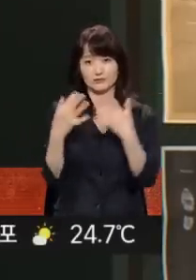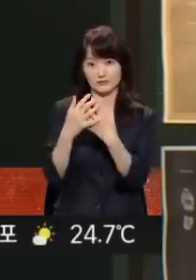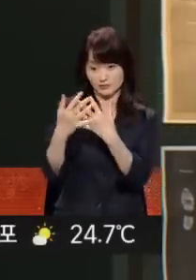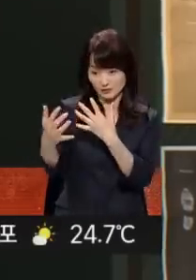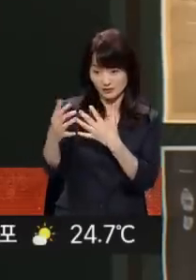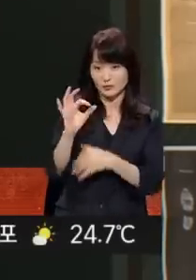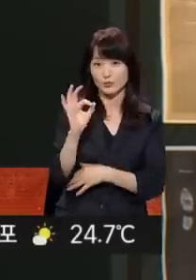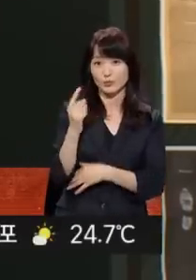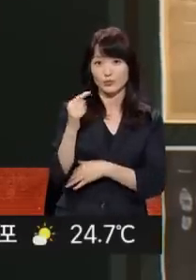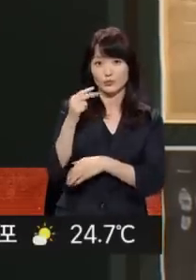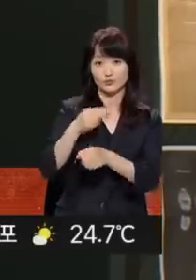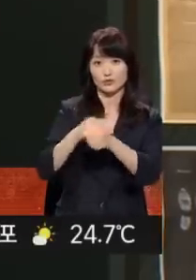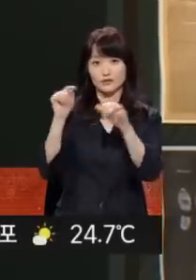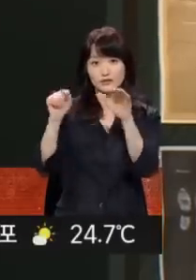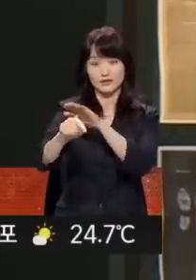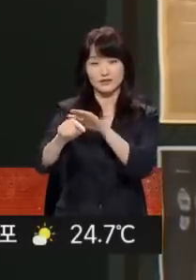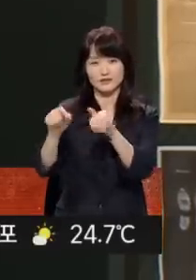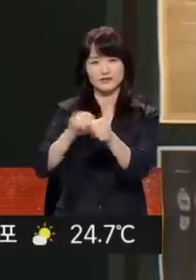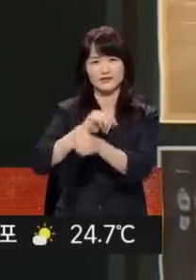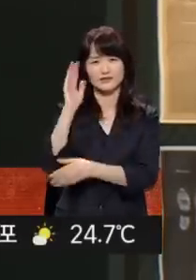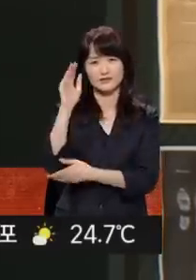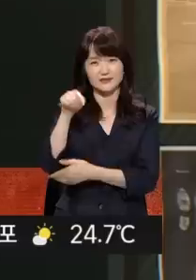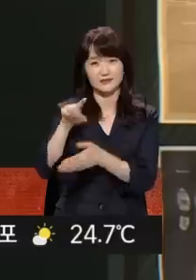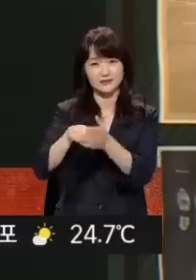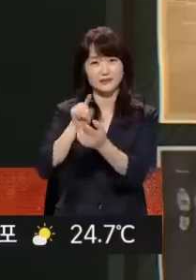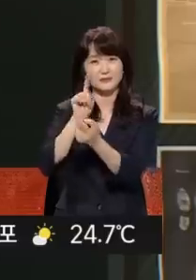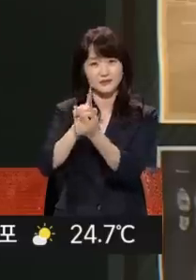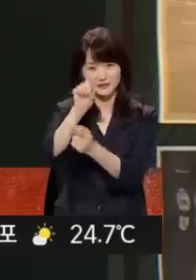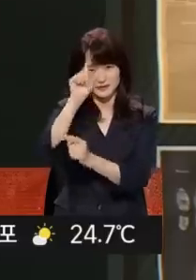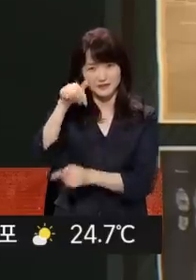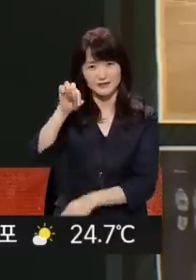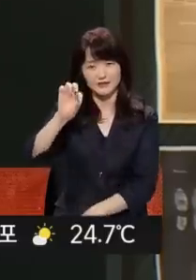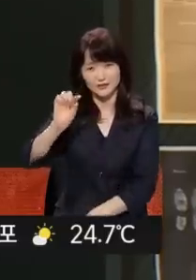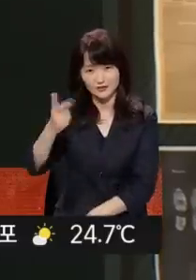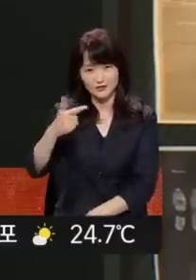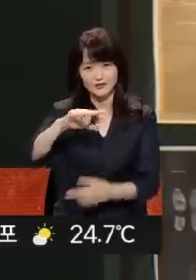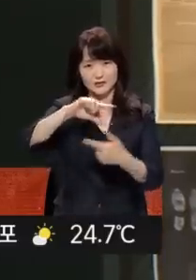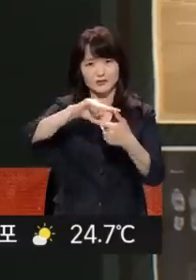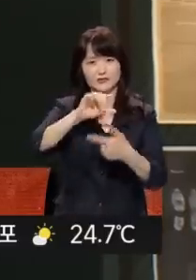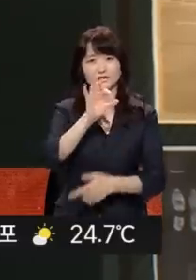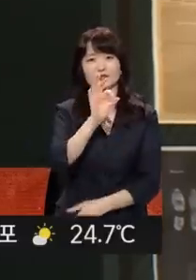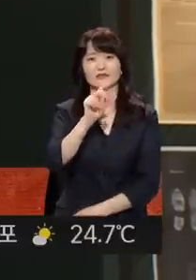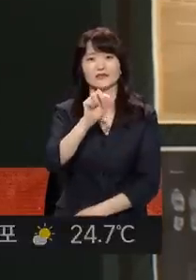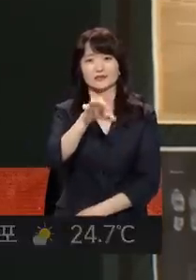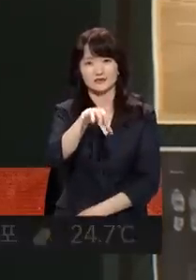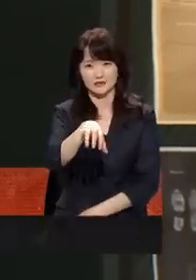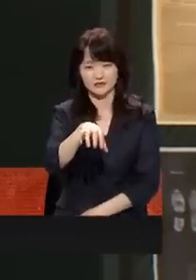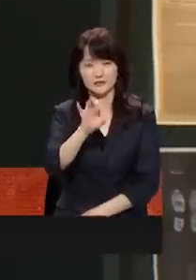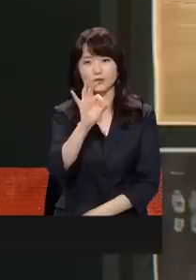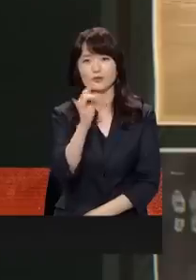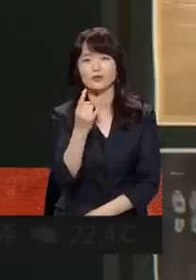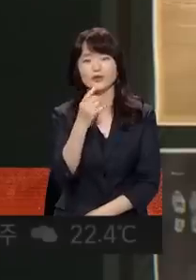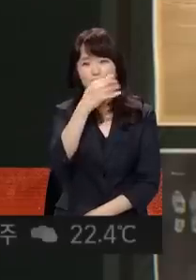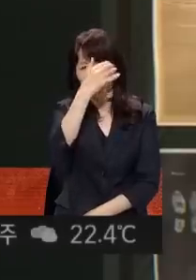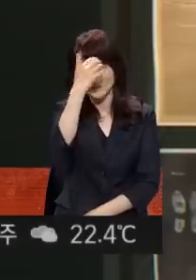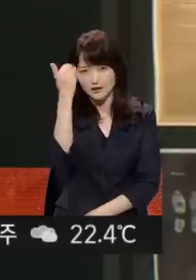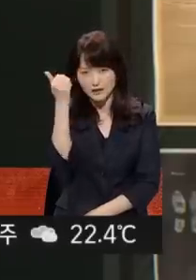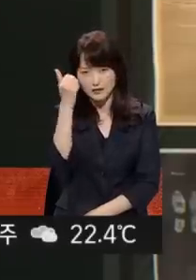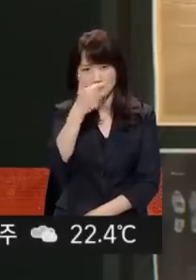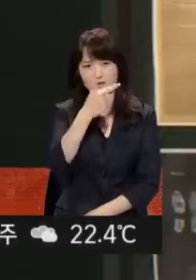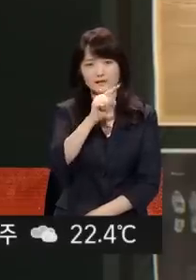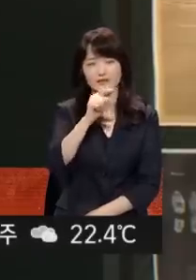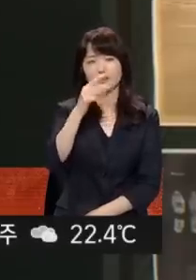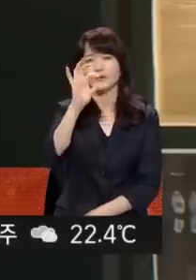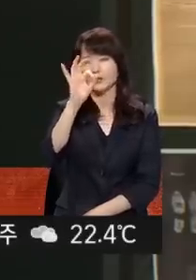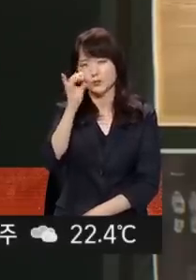오윤선 교수님 특강 들어요 그때 만나요 하신이 지은님 경남 양산 북정동 사시는 외할아버지 나 추봉